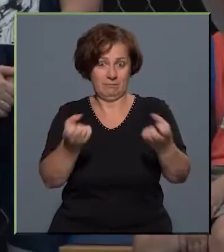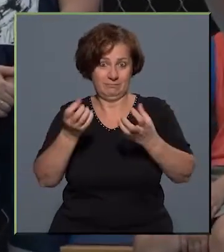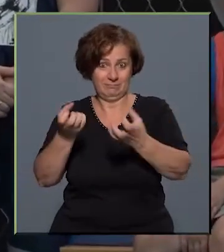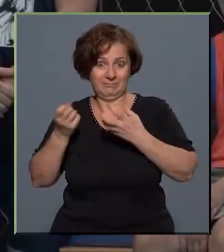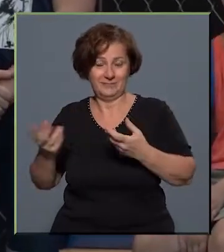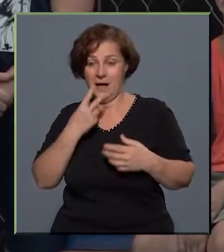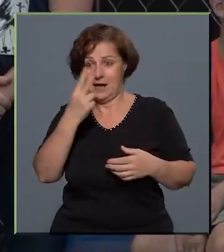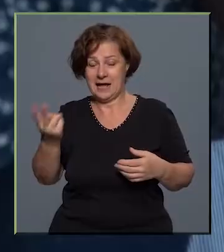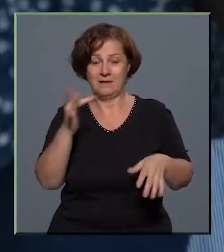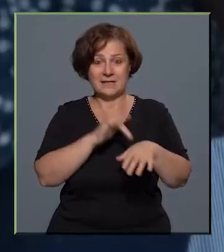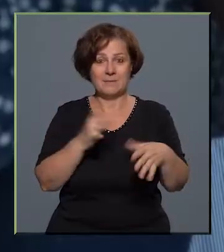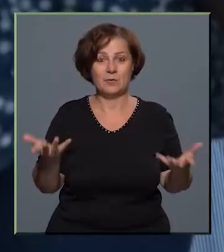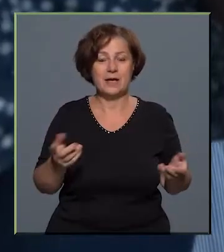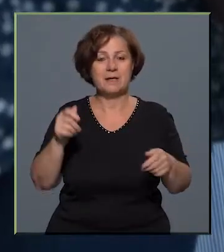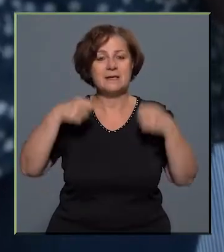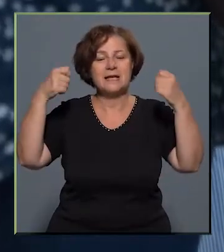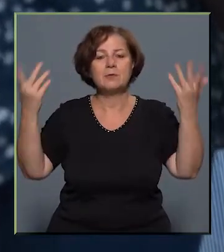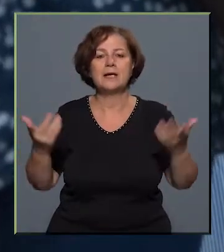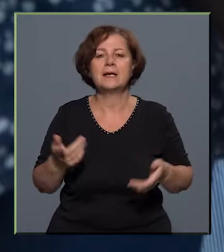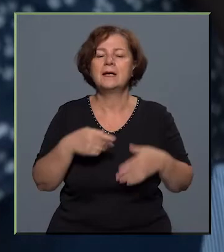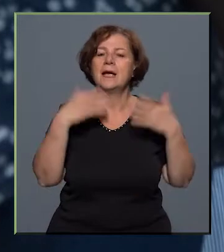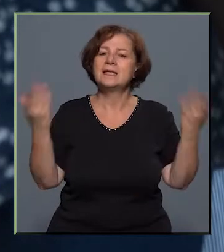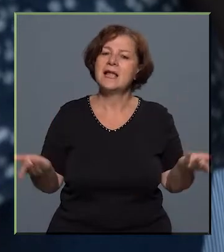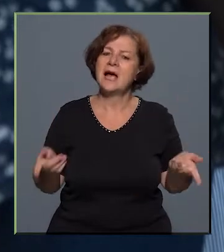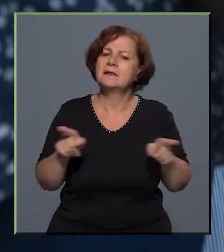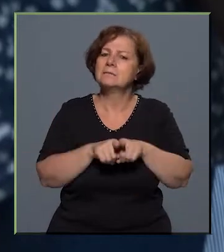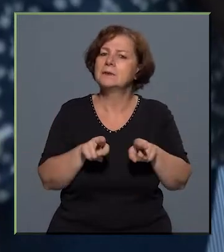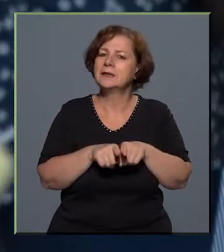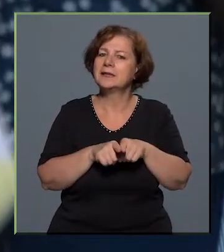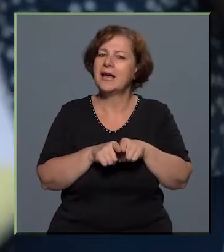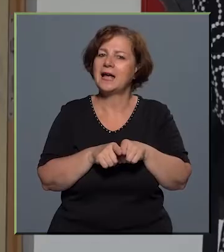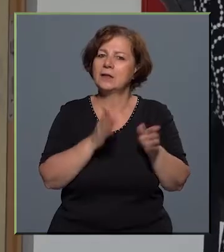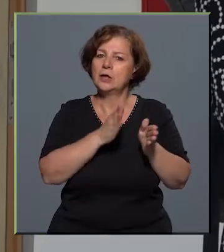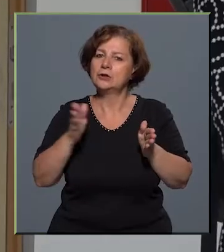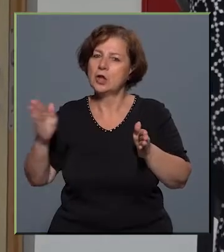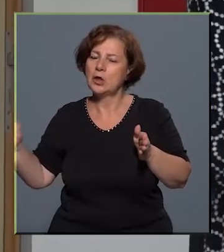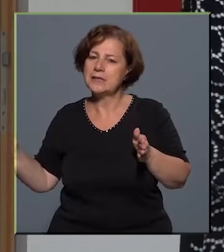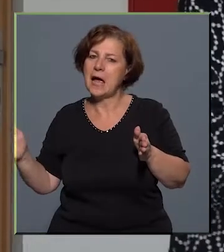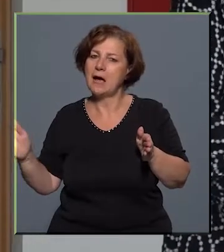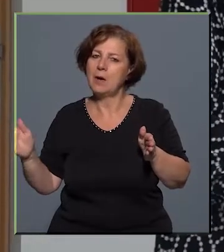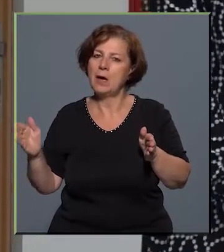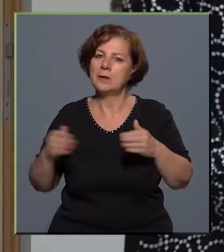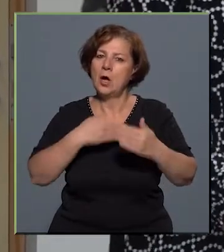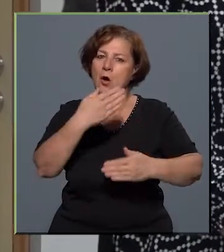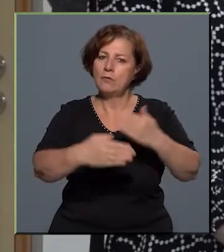egyelőre látvány szempontjából ezt az épületet. Ez tehát akkor ilyen szakaszában a